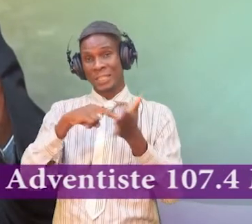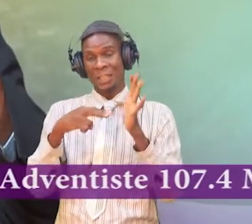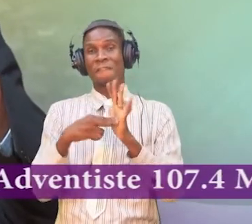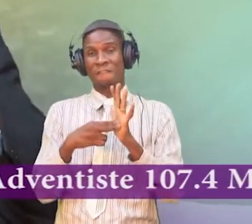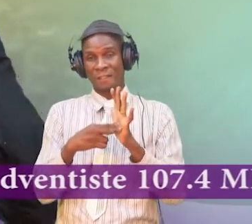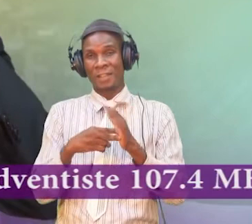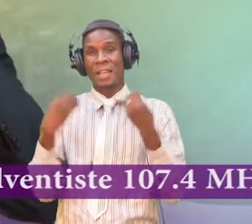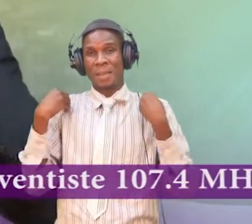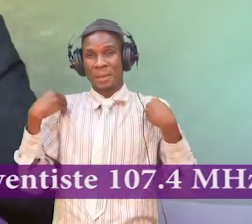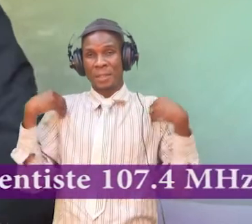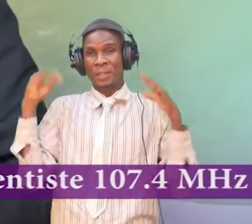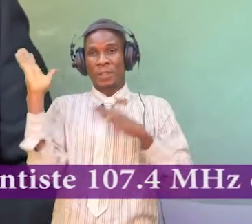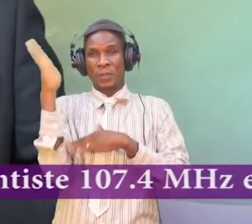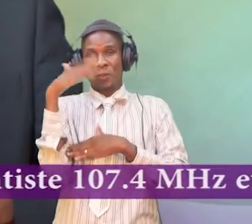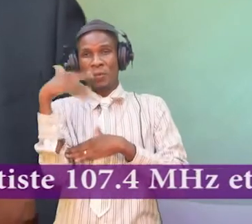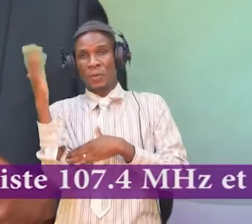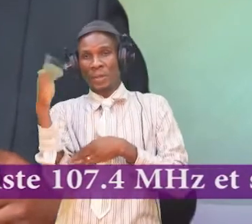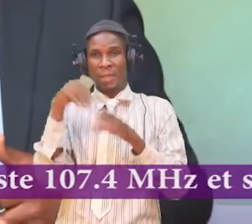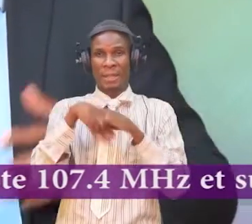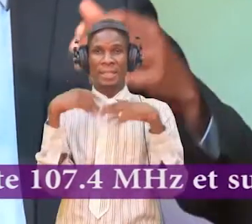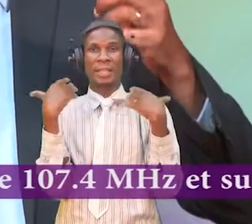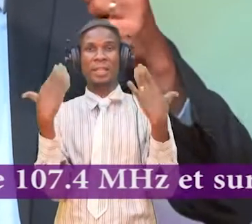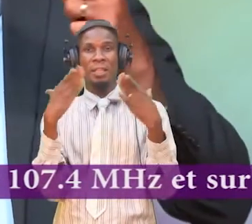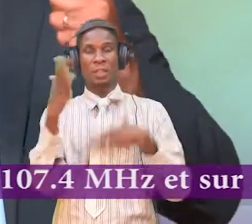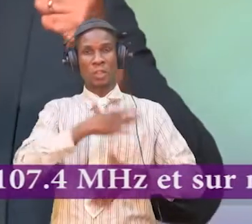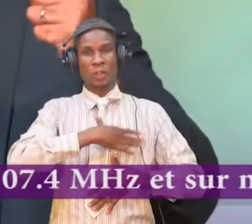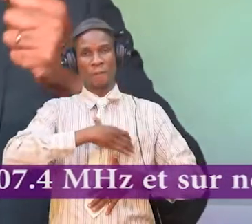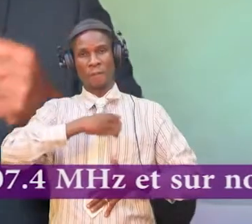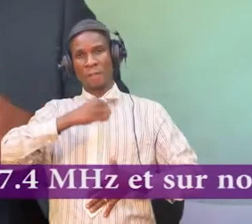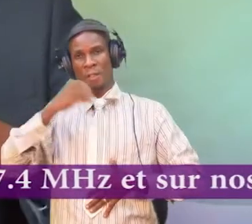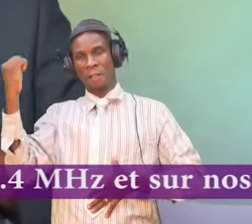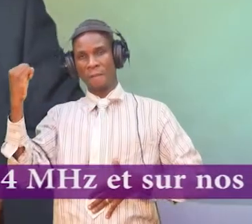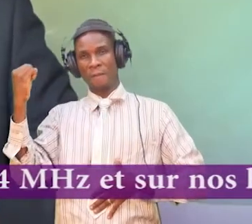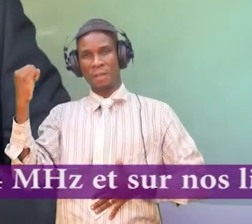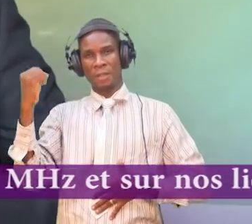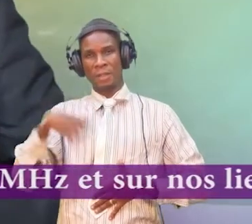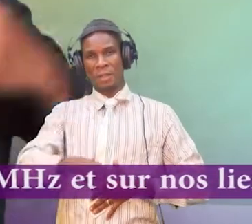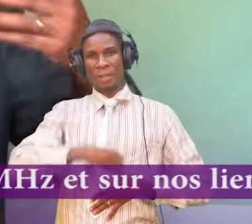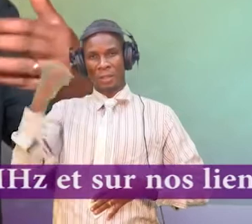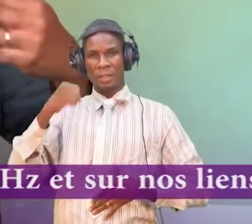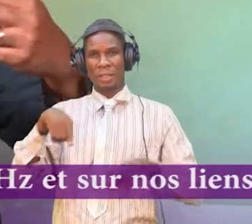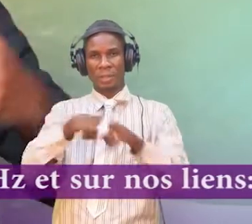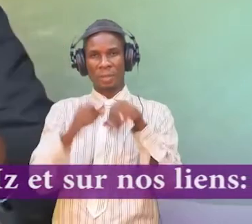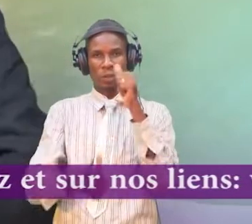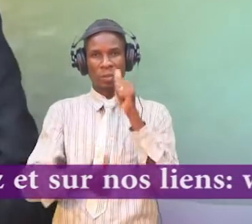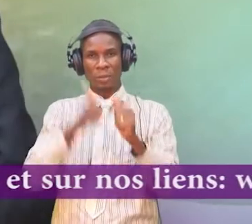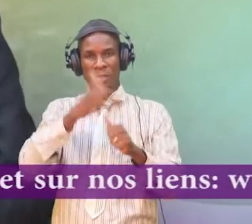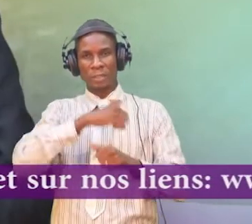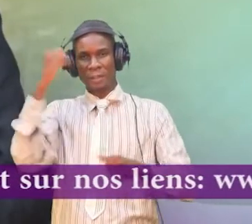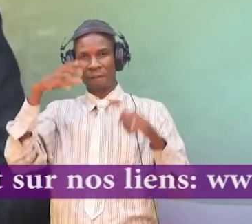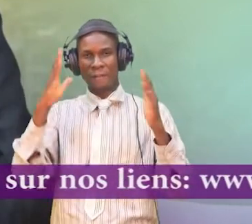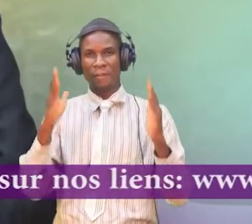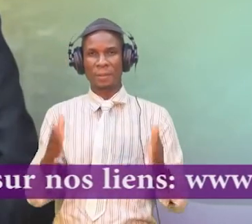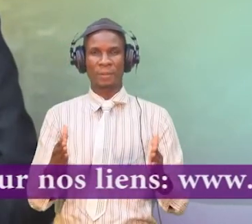baye basimbi mandalala ya lobiko ya elonga, baye basili kolonga oyo basilaki kozala